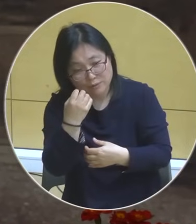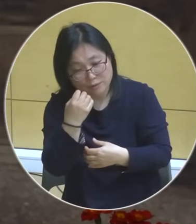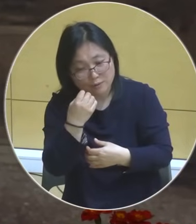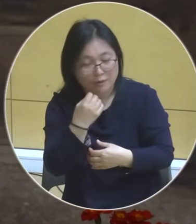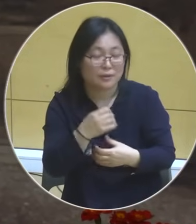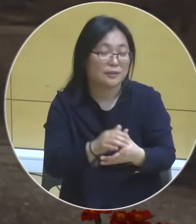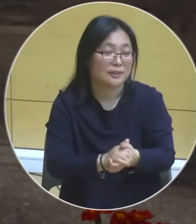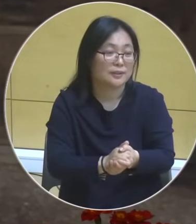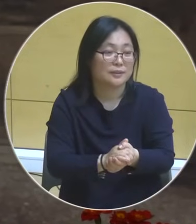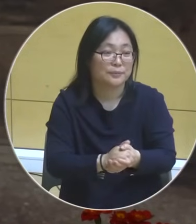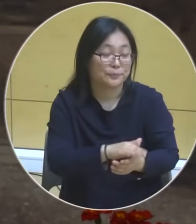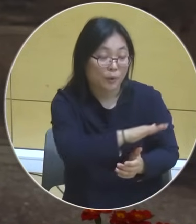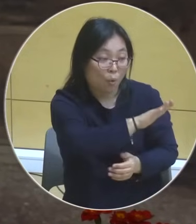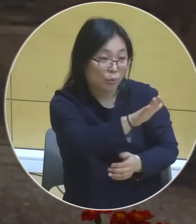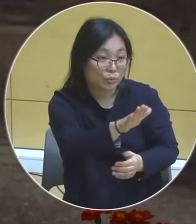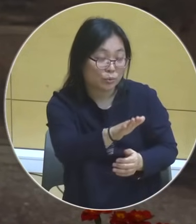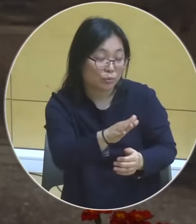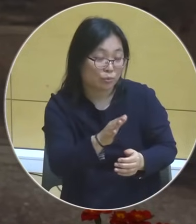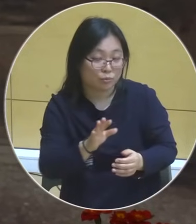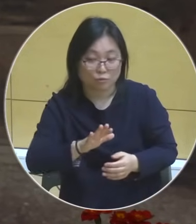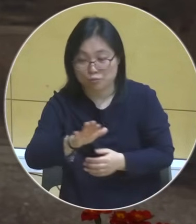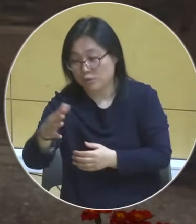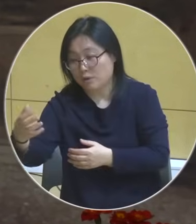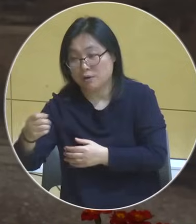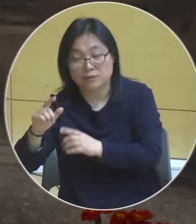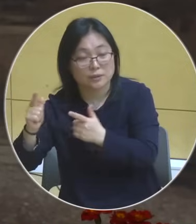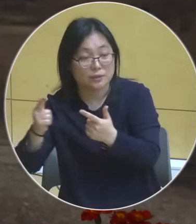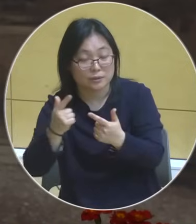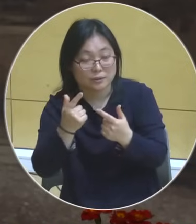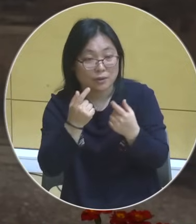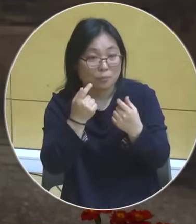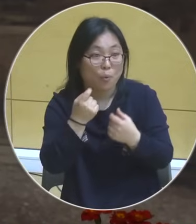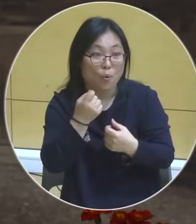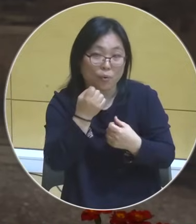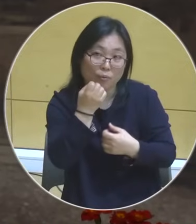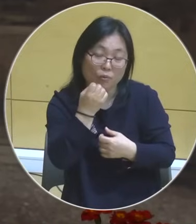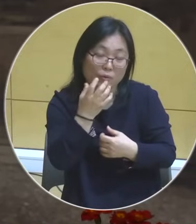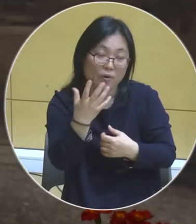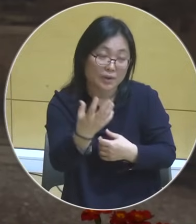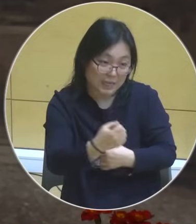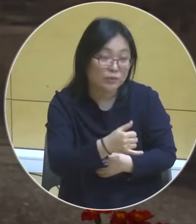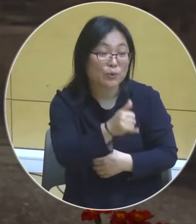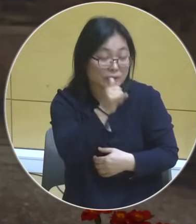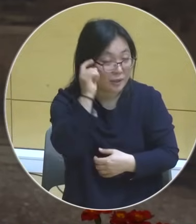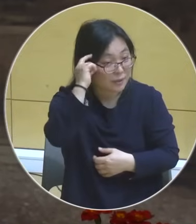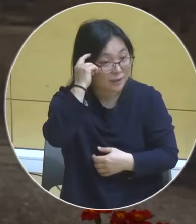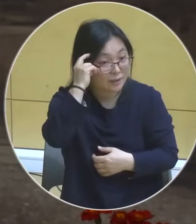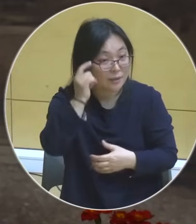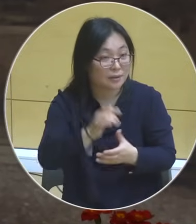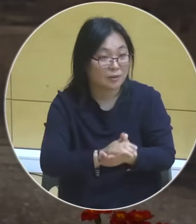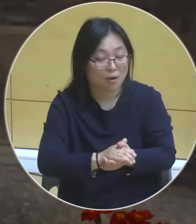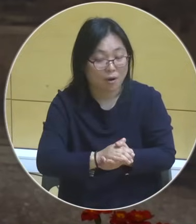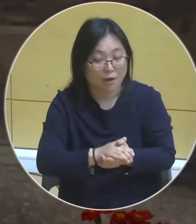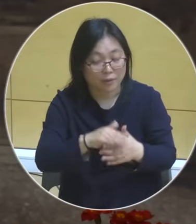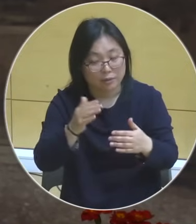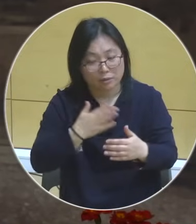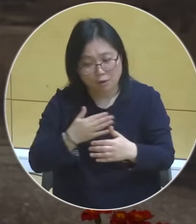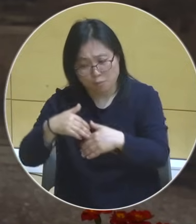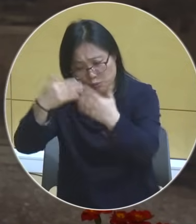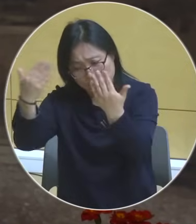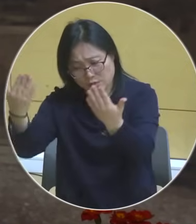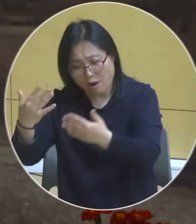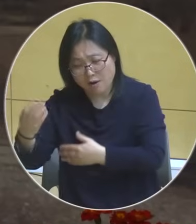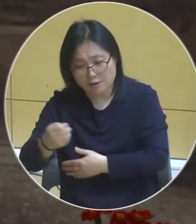그렇게 생각했습니다. 저들은 우리가 갖고 있지 않은 무엇인가를 갖고 있다. 저들은 우리가 모든 것 다 갖고